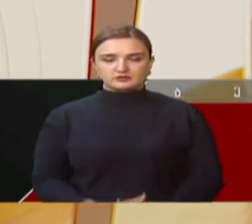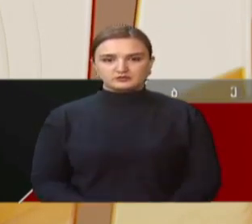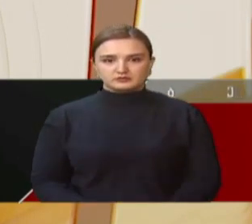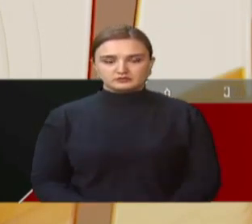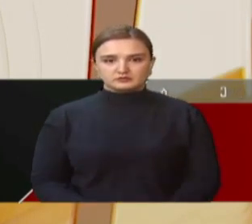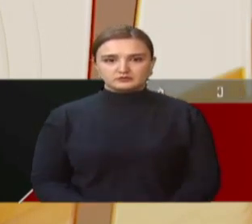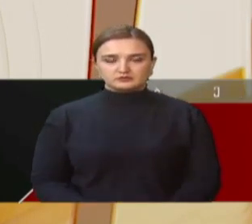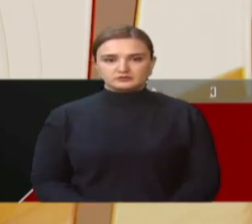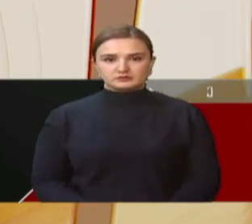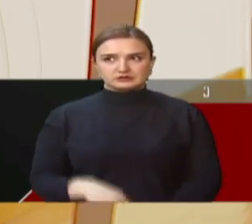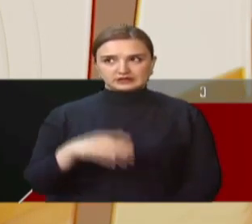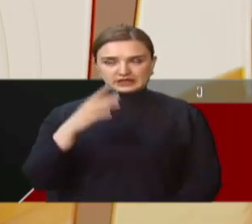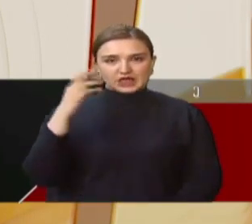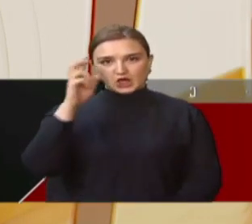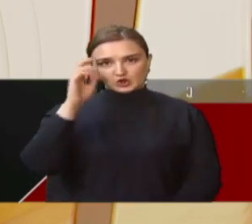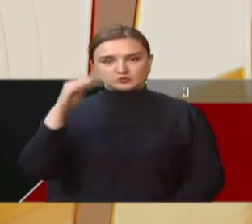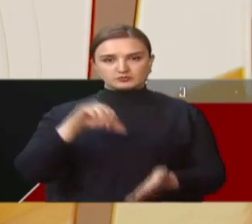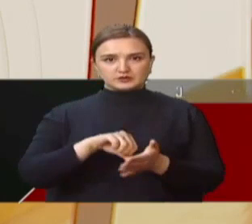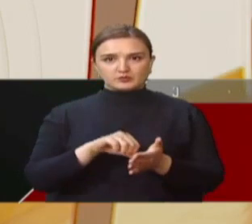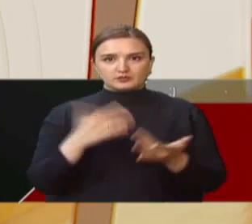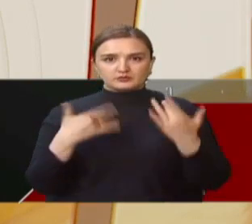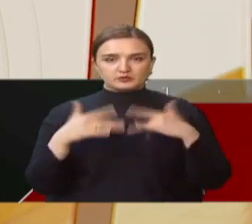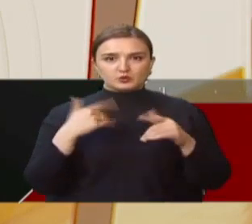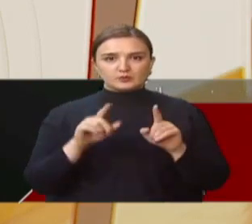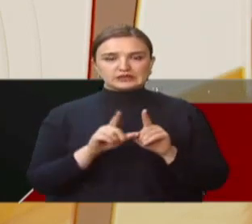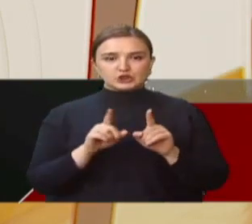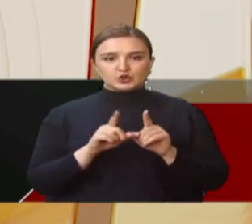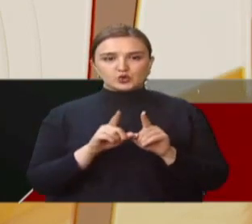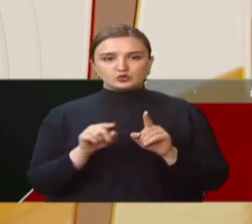თავს მამართლებინებს ხელისუფლების წარმომადგენელი პროპაგანდა იმაზე რომ